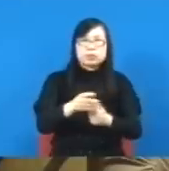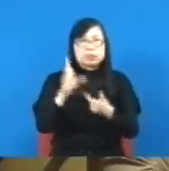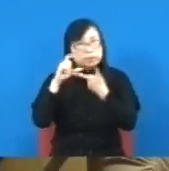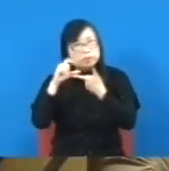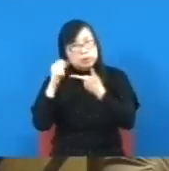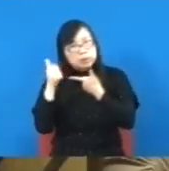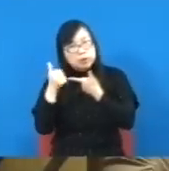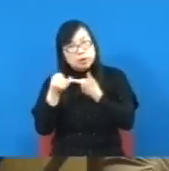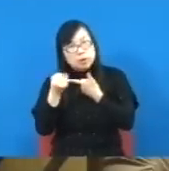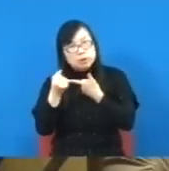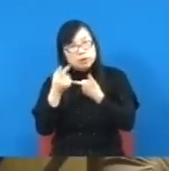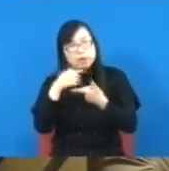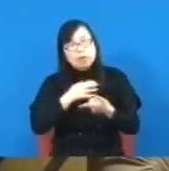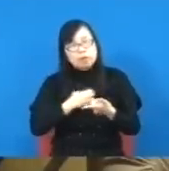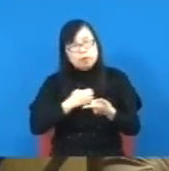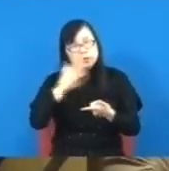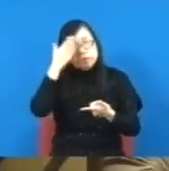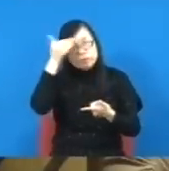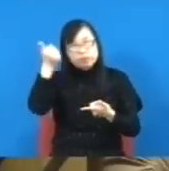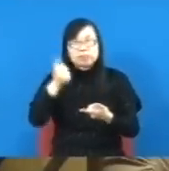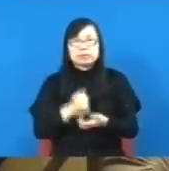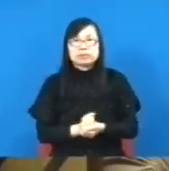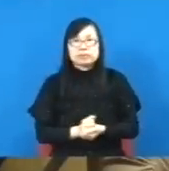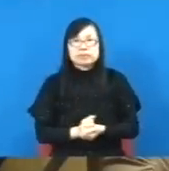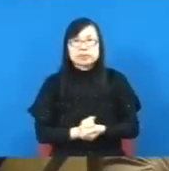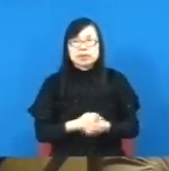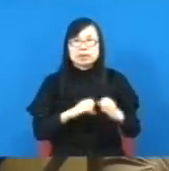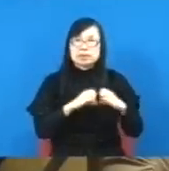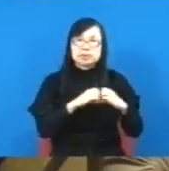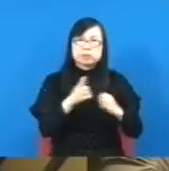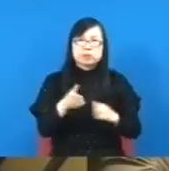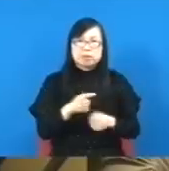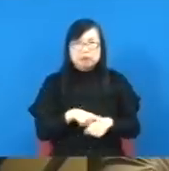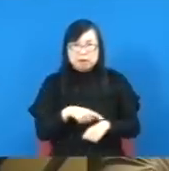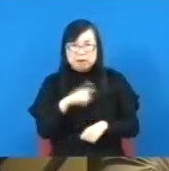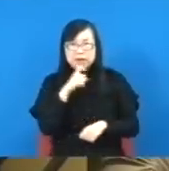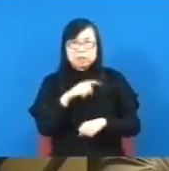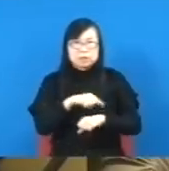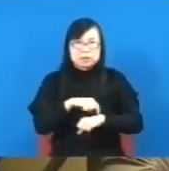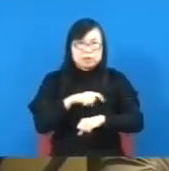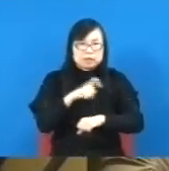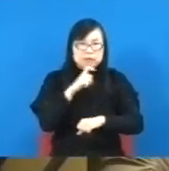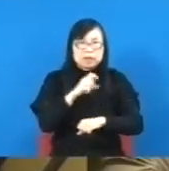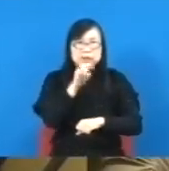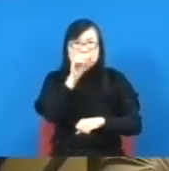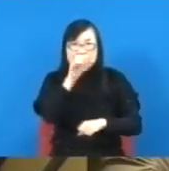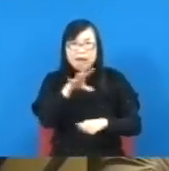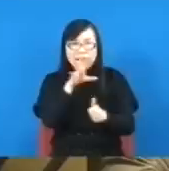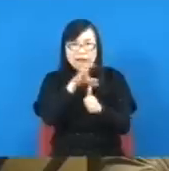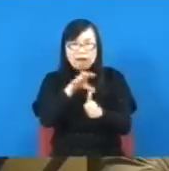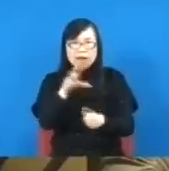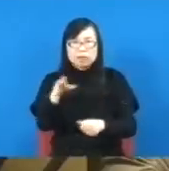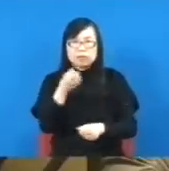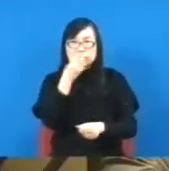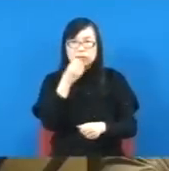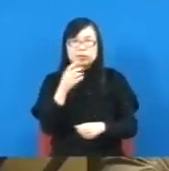都係一生人嘅幸福嚟嘅。咁啊，心姑又係話：大佬啊，久唔久一次去港台，雖然而家鬧港台啫，但係佢都